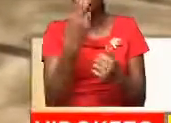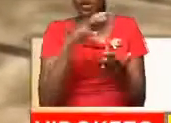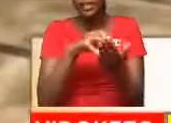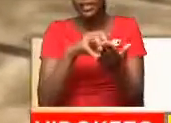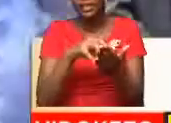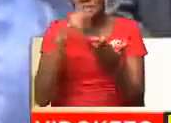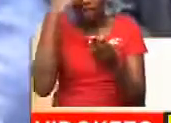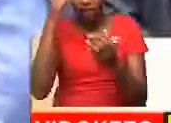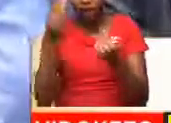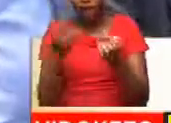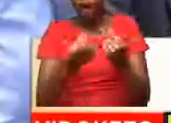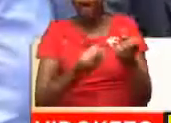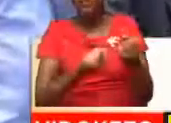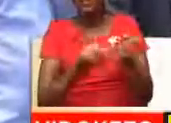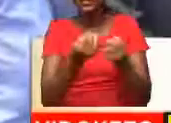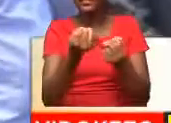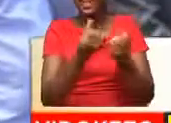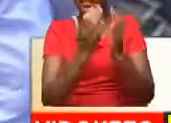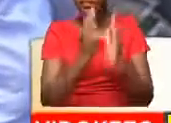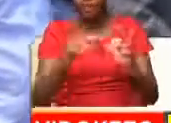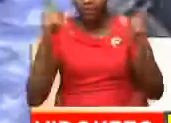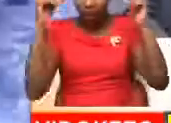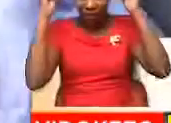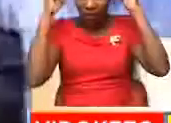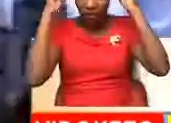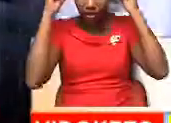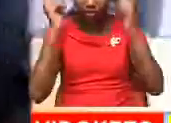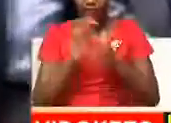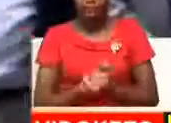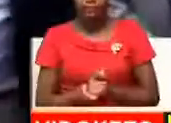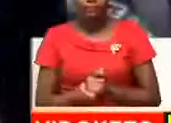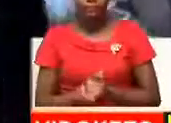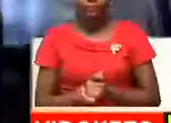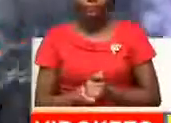vinavyowahusisha madereva wa malori ya masafa marefu.